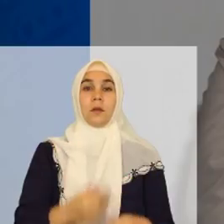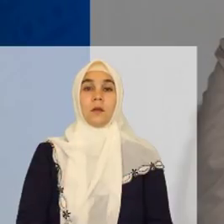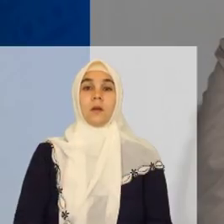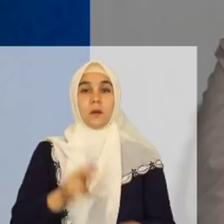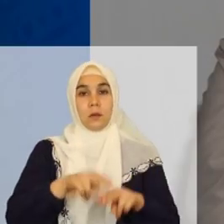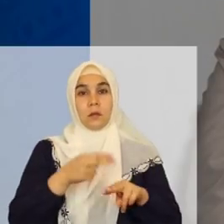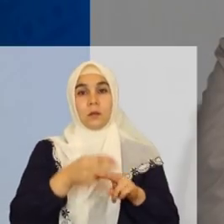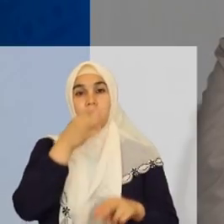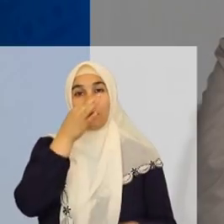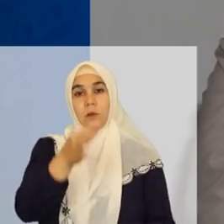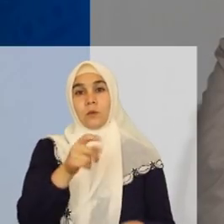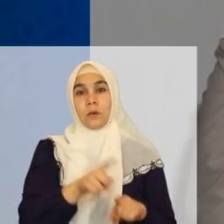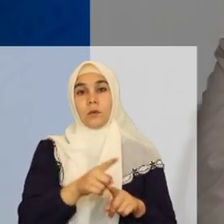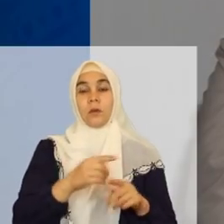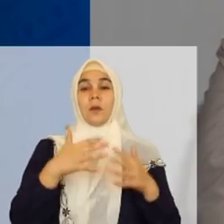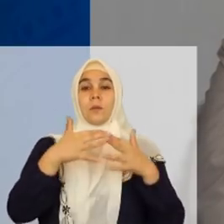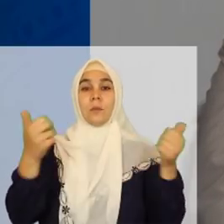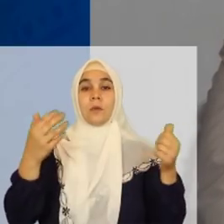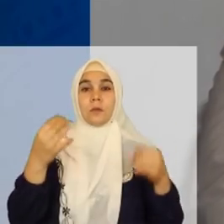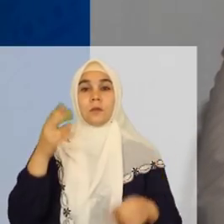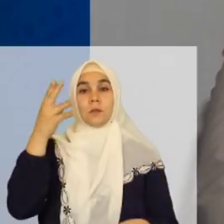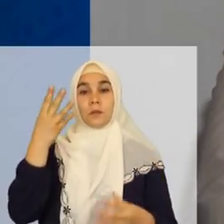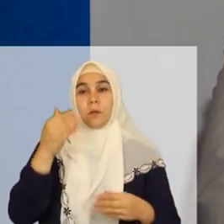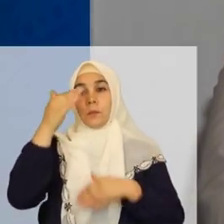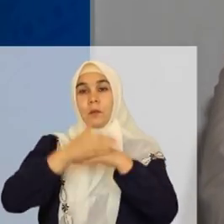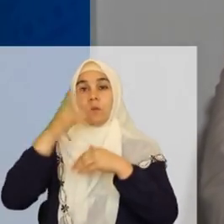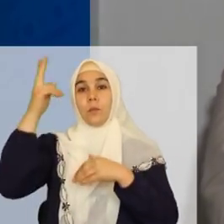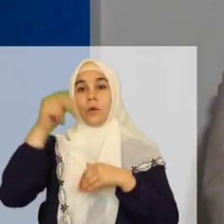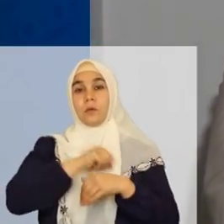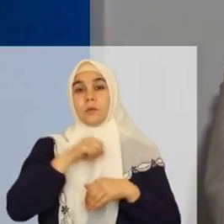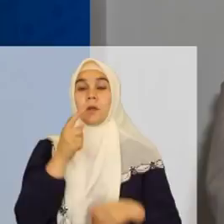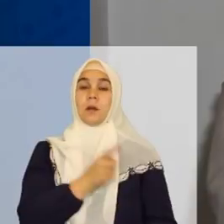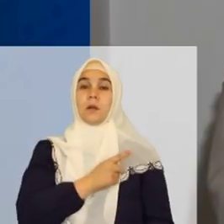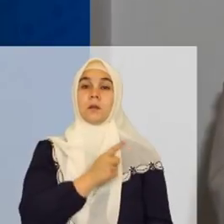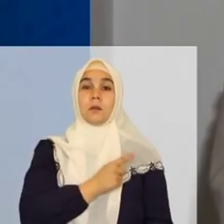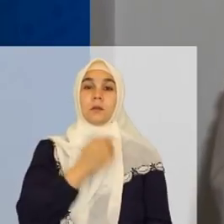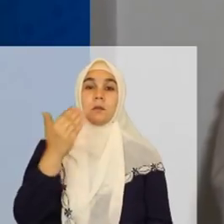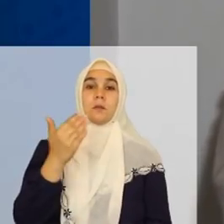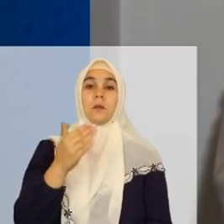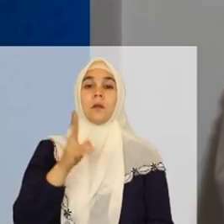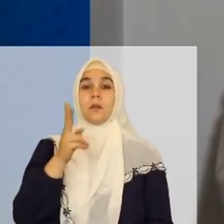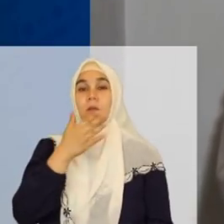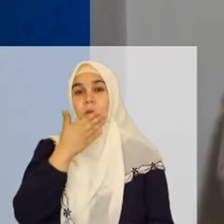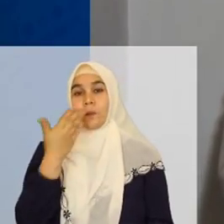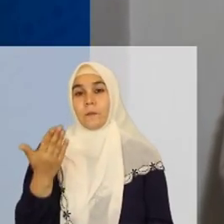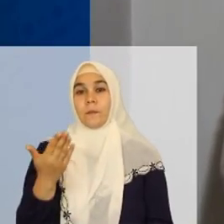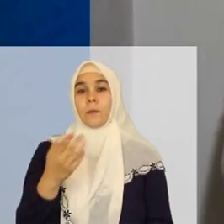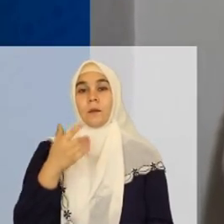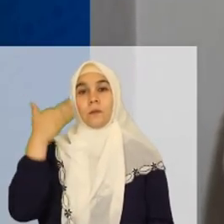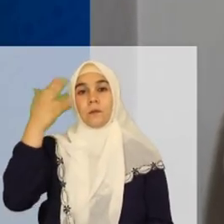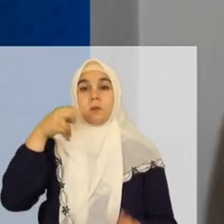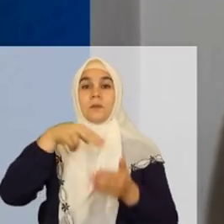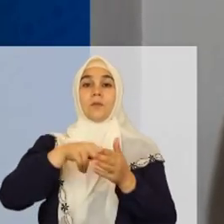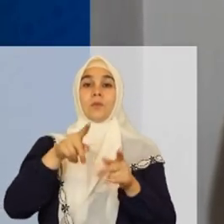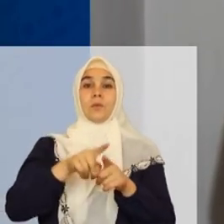haligi aytganimizdek, qiyomatda Allohning oldida yolg'iz o'zi hech qanday bo'lmagandek tikka